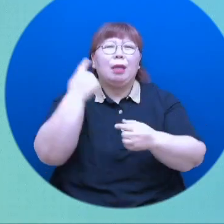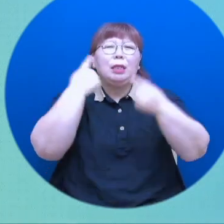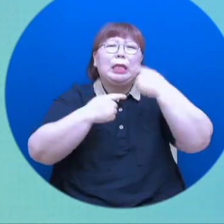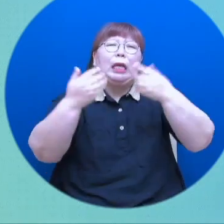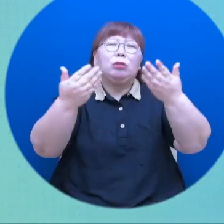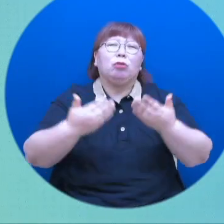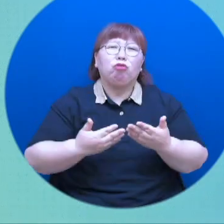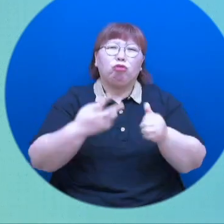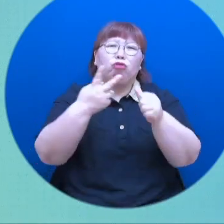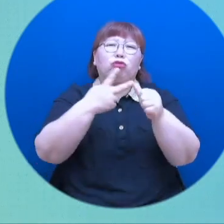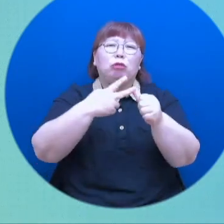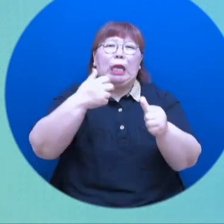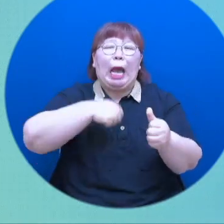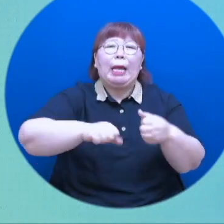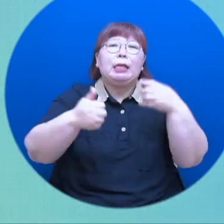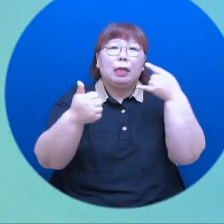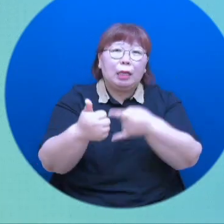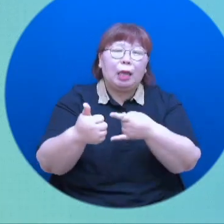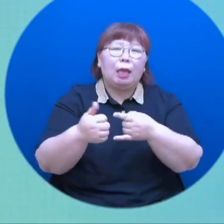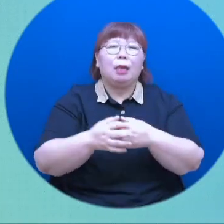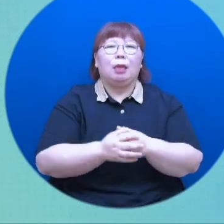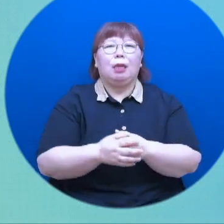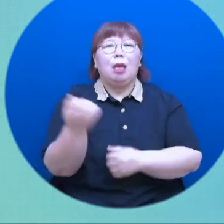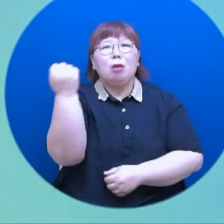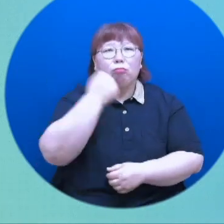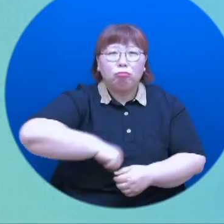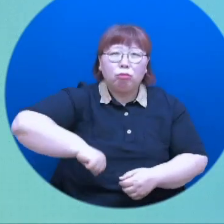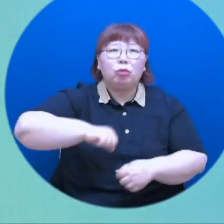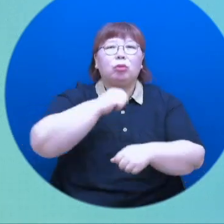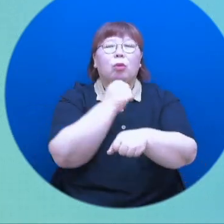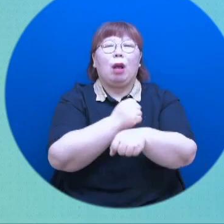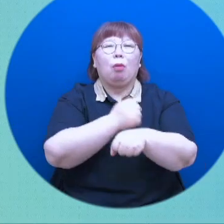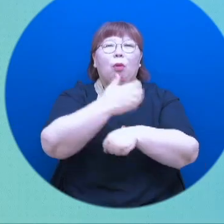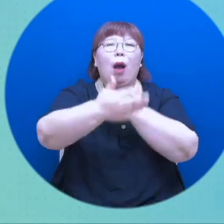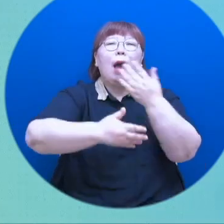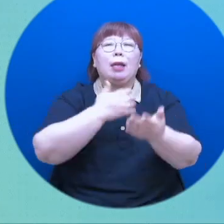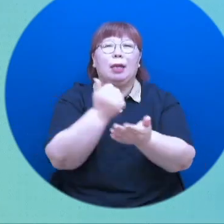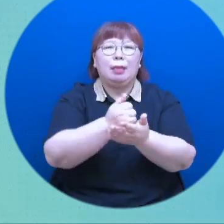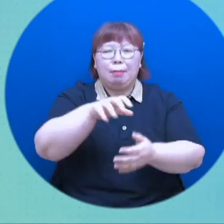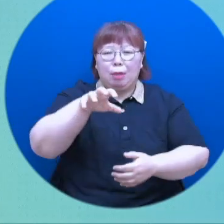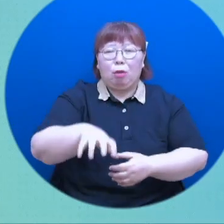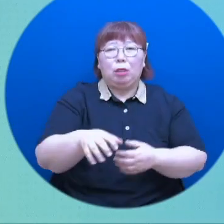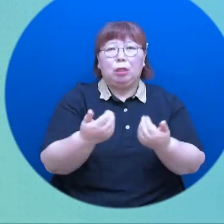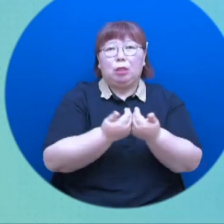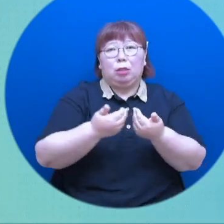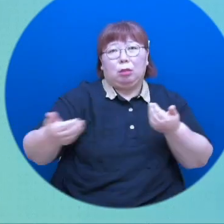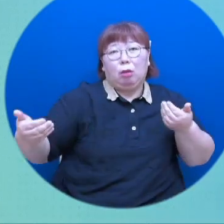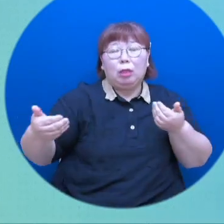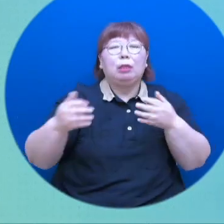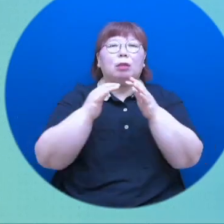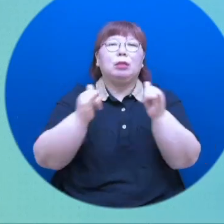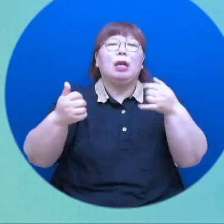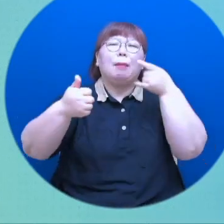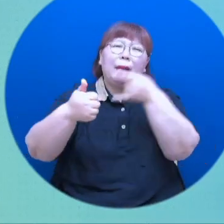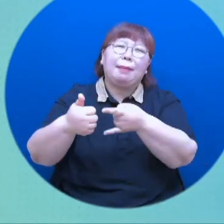둘째 아들에게. 누구에게? 불순종하고 하나님의 곁을 떠났던 그들에게. 하나님은 이 같은 분이다